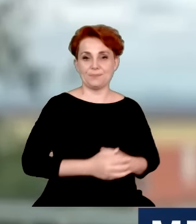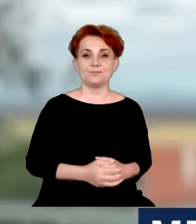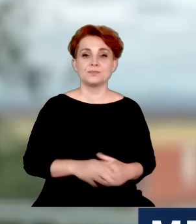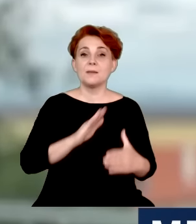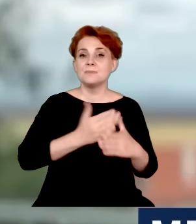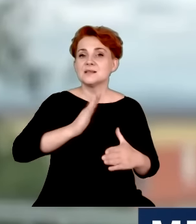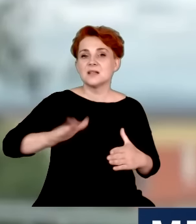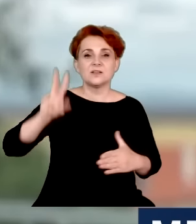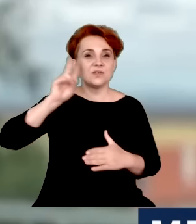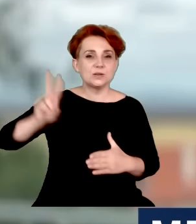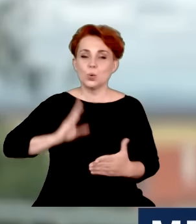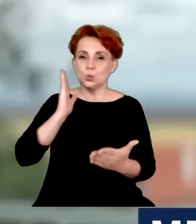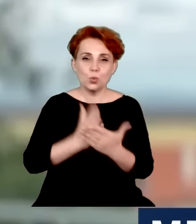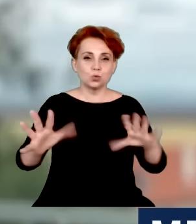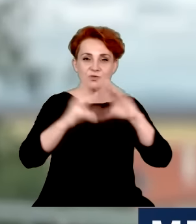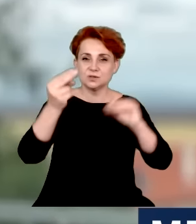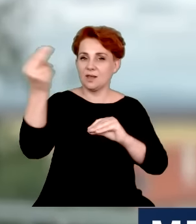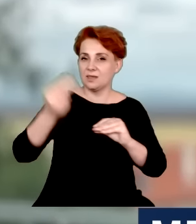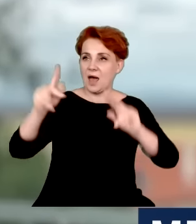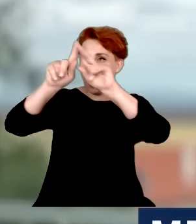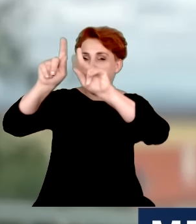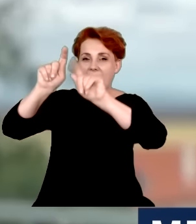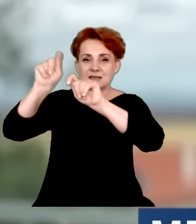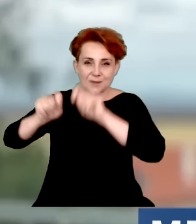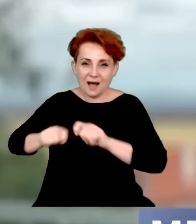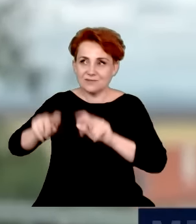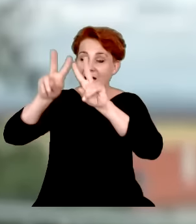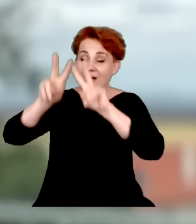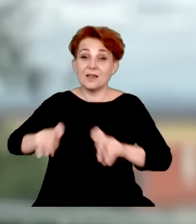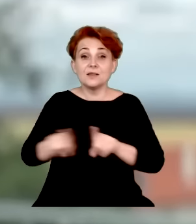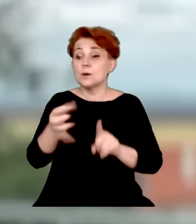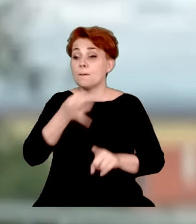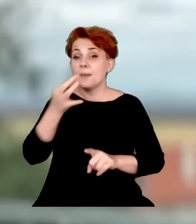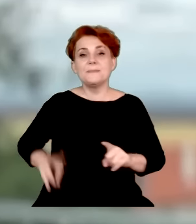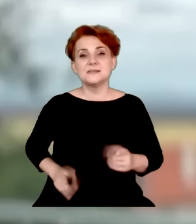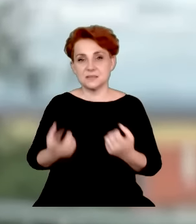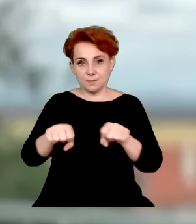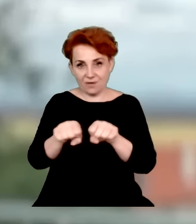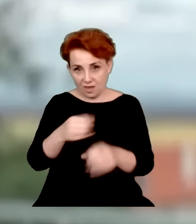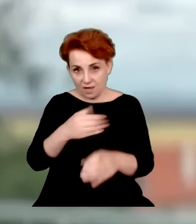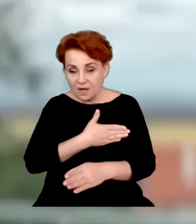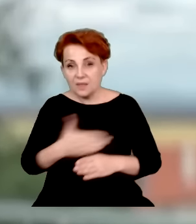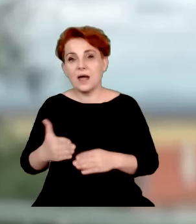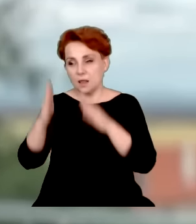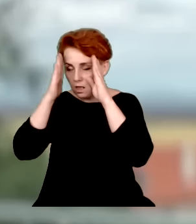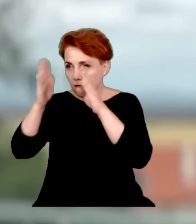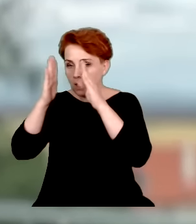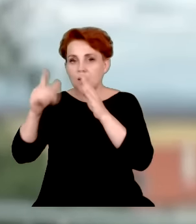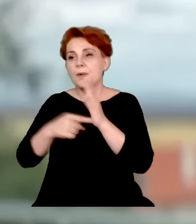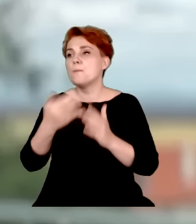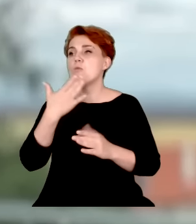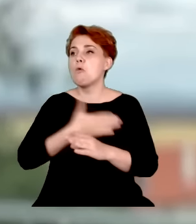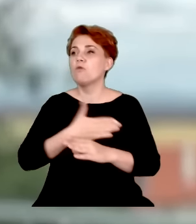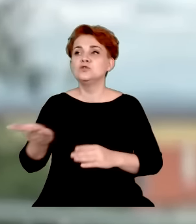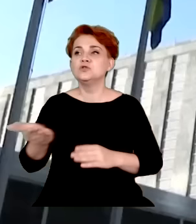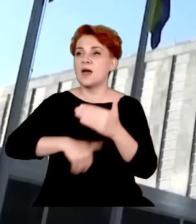wszystkie wątki, jak widać, badają. No pytanie do Ministerstwa Sprawiedliwości, czy ono dalej będzie tkwiło w swoim świecie i będzie dalej twierdzić, że żadnych zachowań